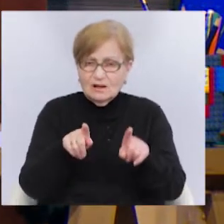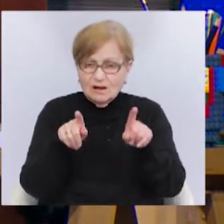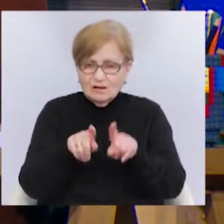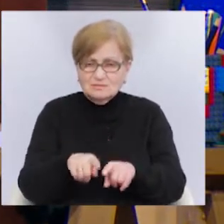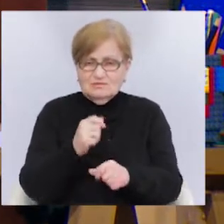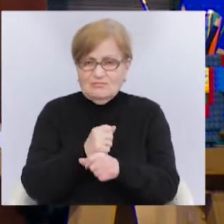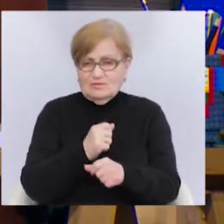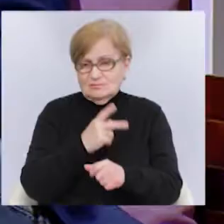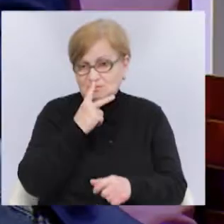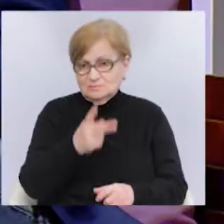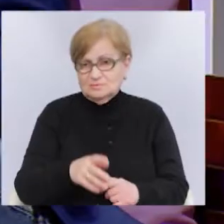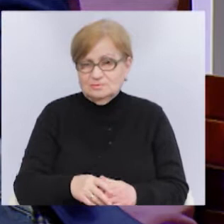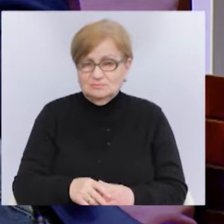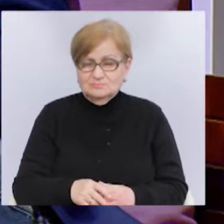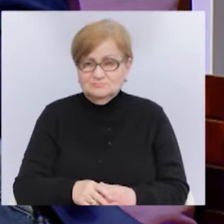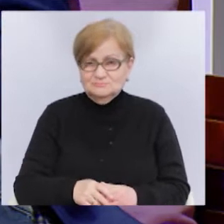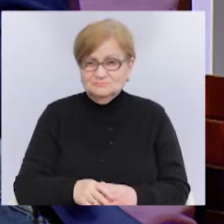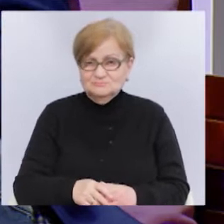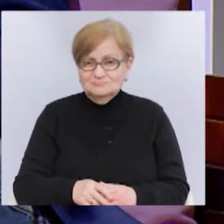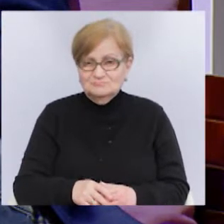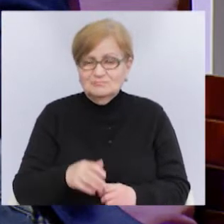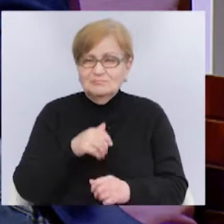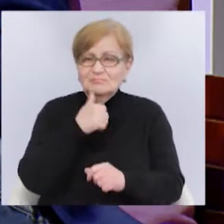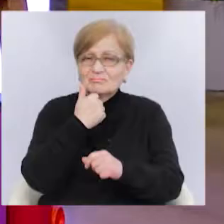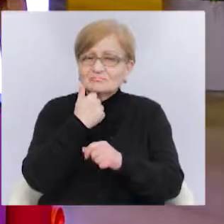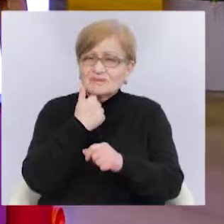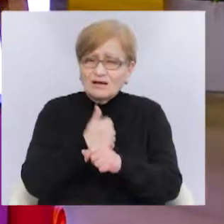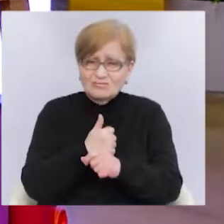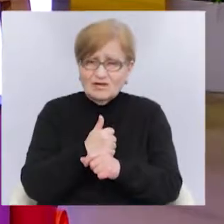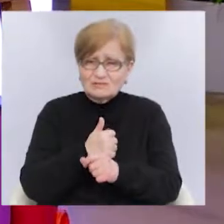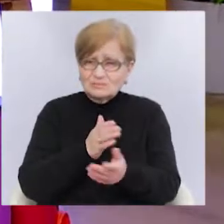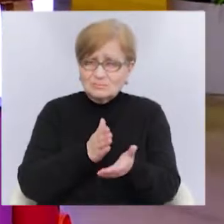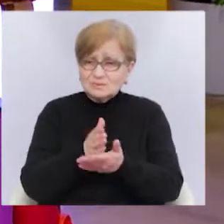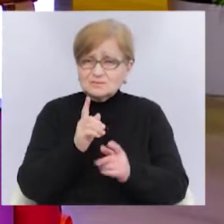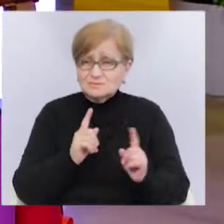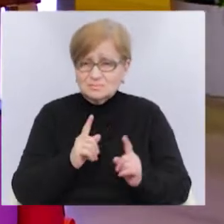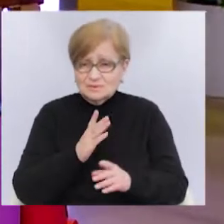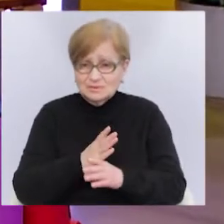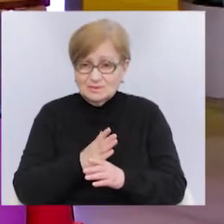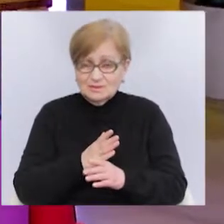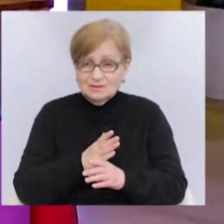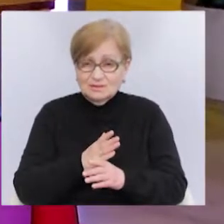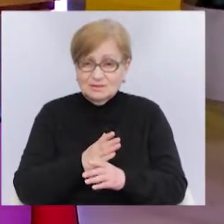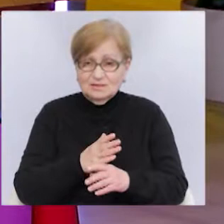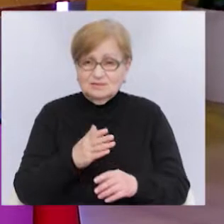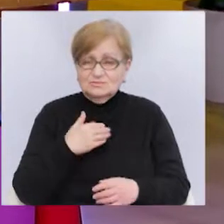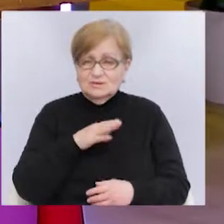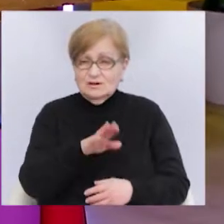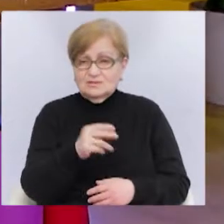ასეც. ანუ თავად პრინციპი ის არის, რომ კი ასეც ვაკეთებთ. აი მეაქ